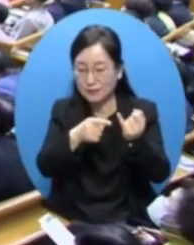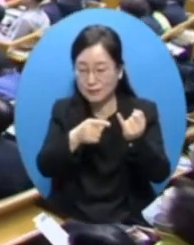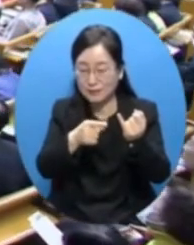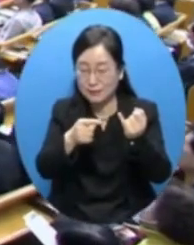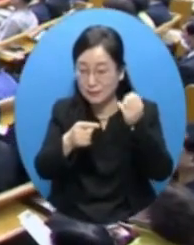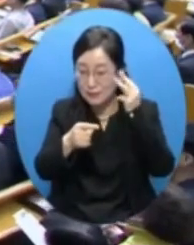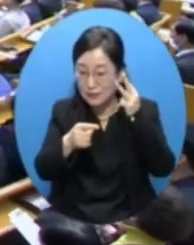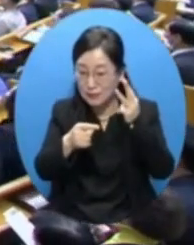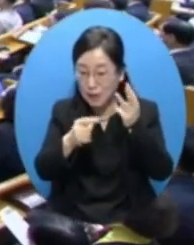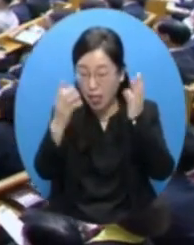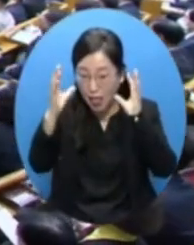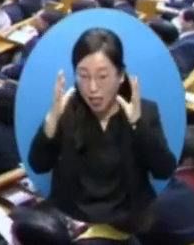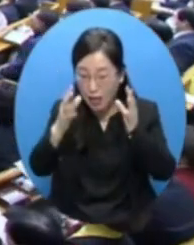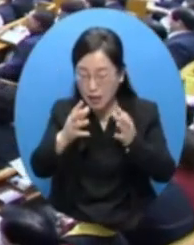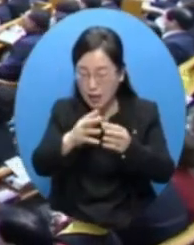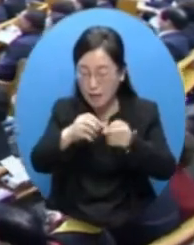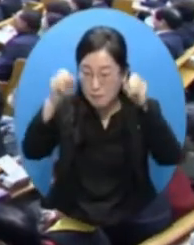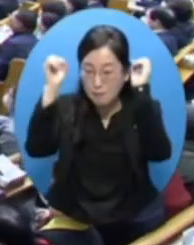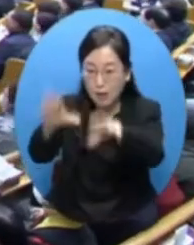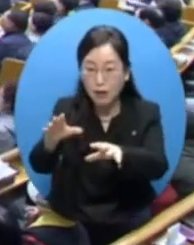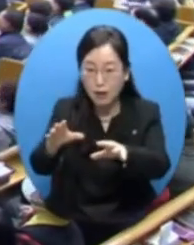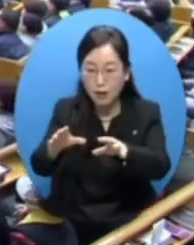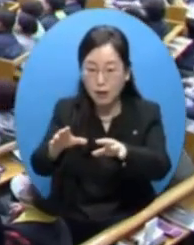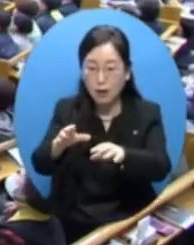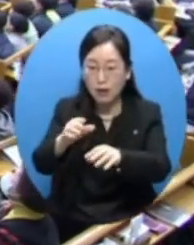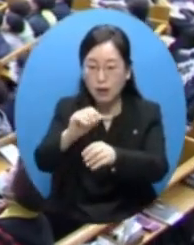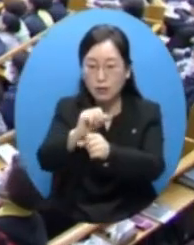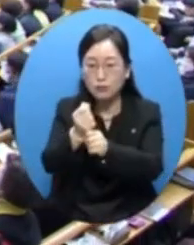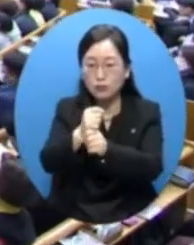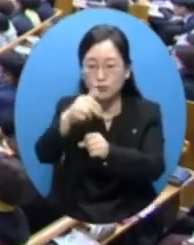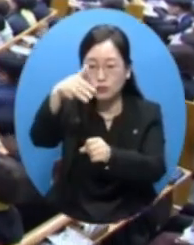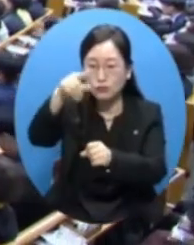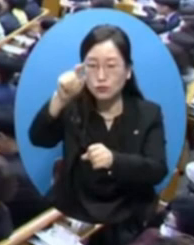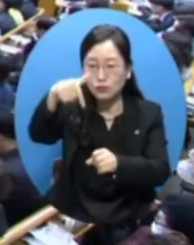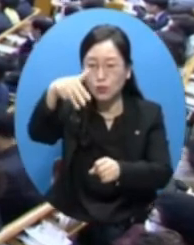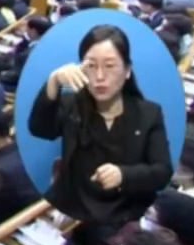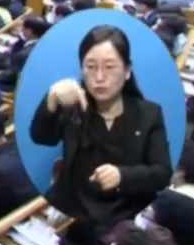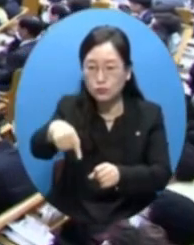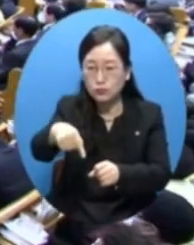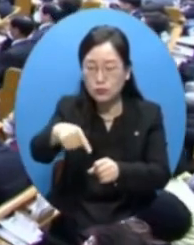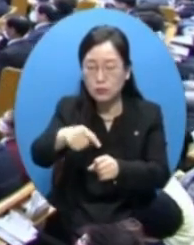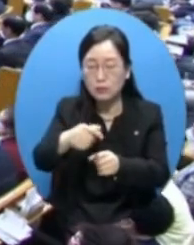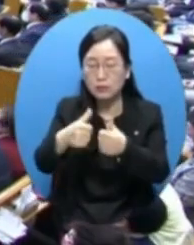3일 만에 집안에 던져서 그만 척추가 다쳐가지고